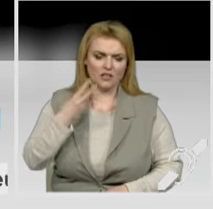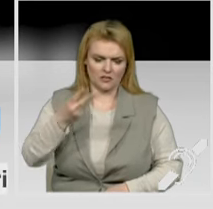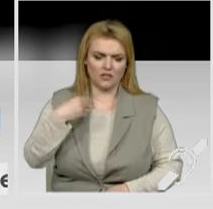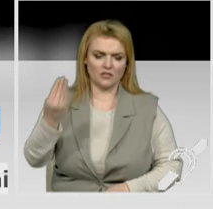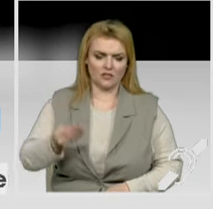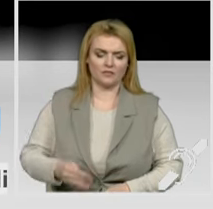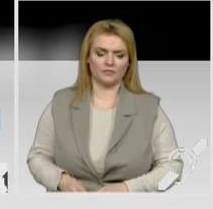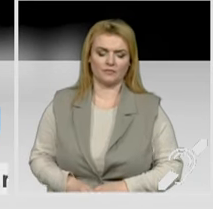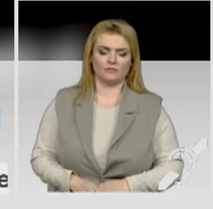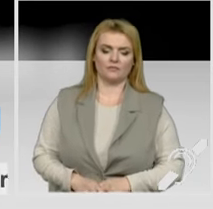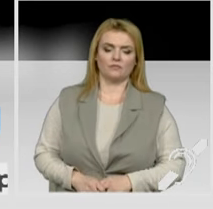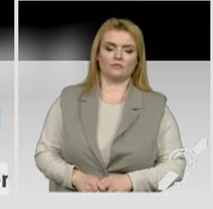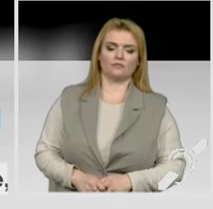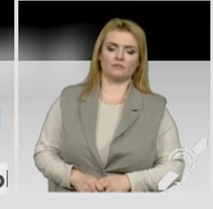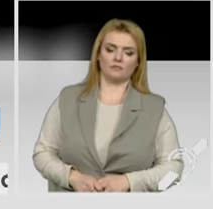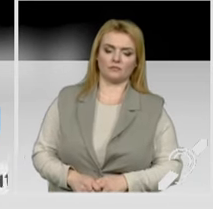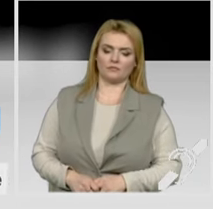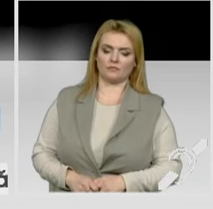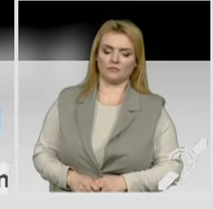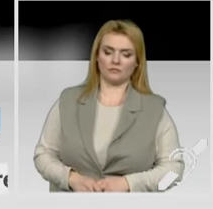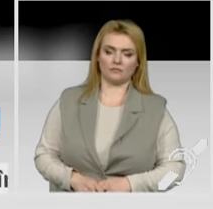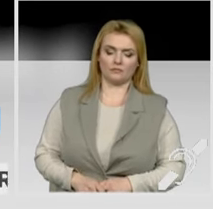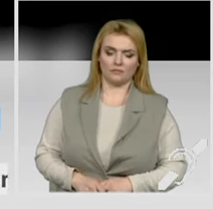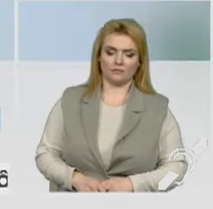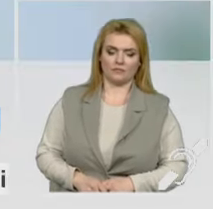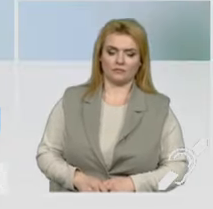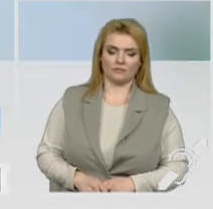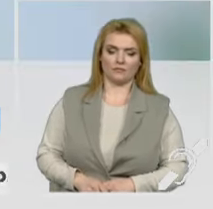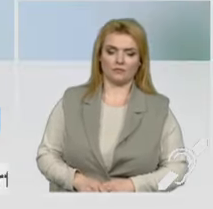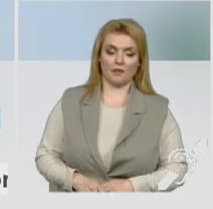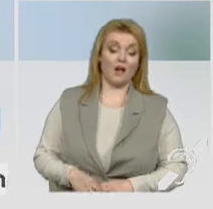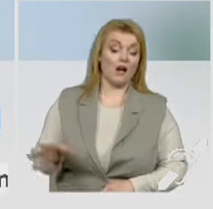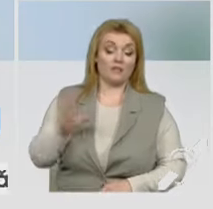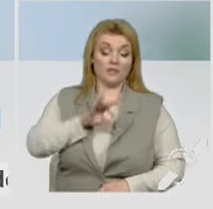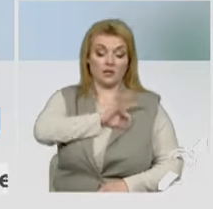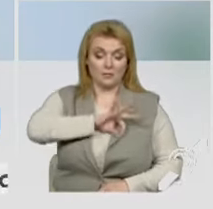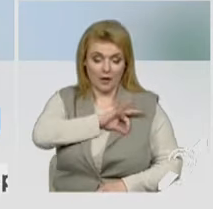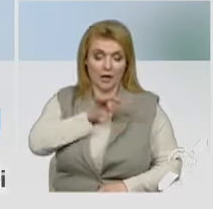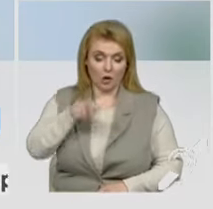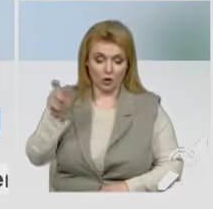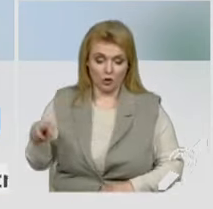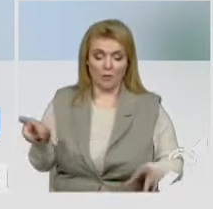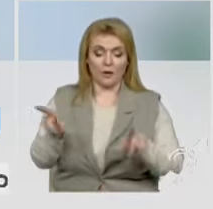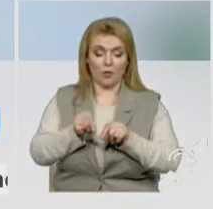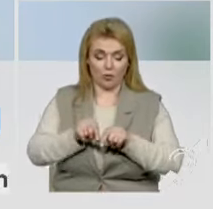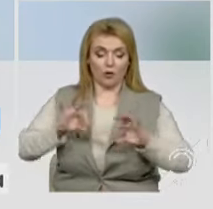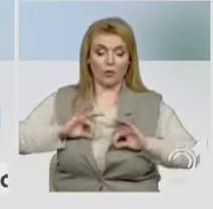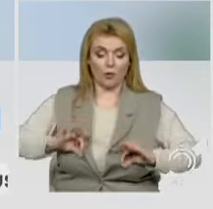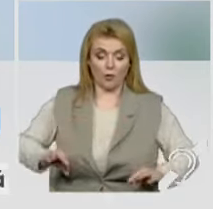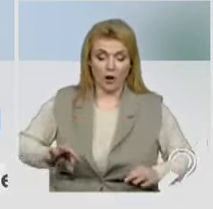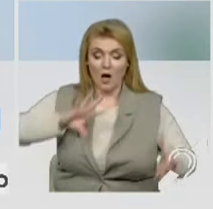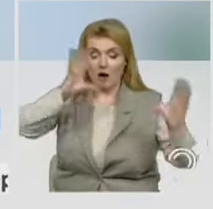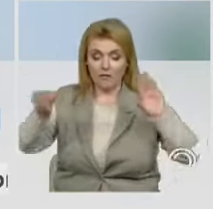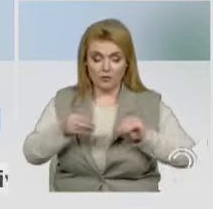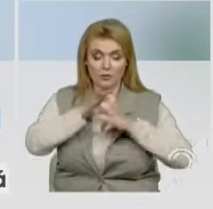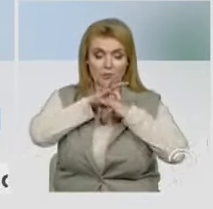un lucru. Spuneți-le că trebuie și verificarea emisiilor. Ofițerii CNA și procurorii anticorupție au făcut 13 percheziții,